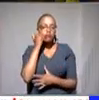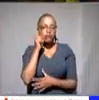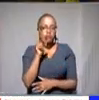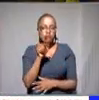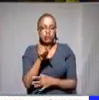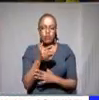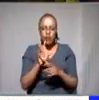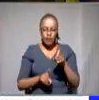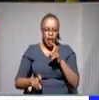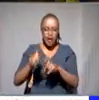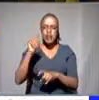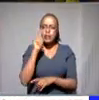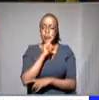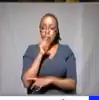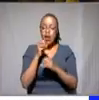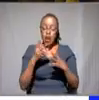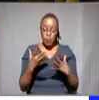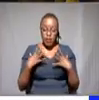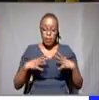Ni mongerele kete nyali uturi ya du